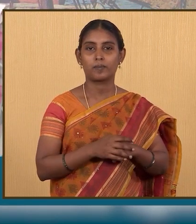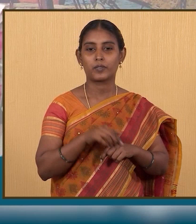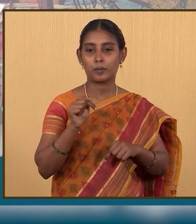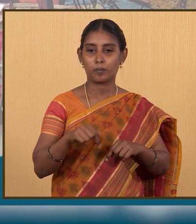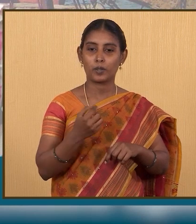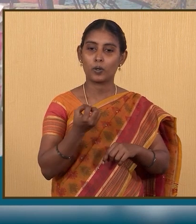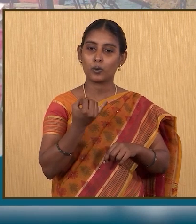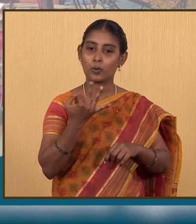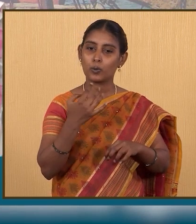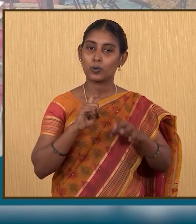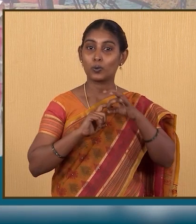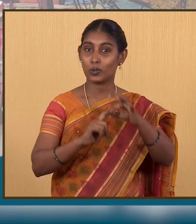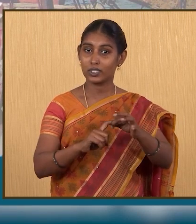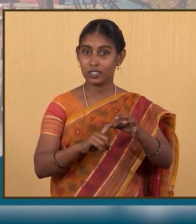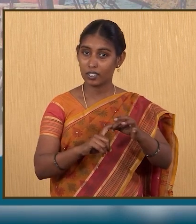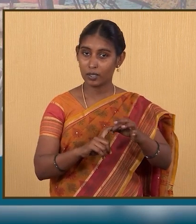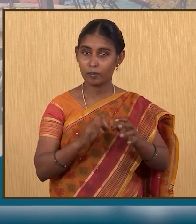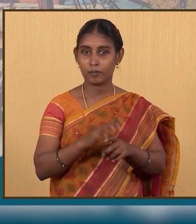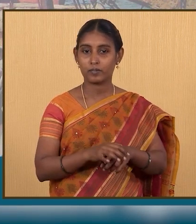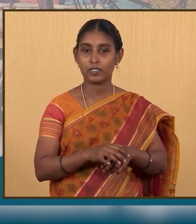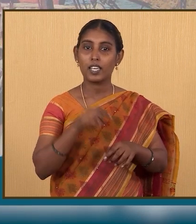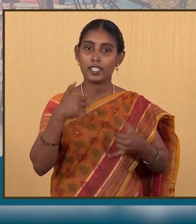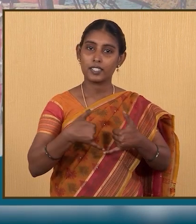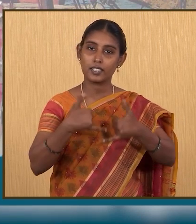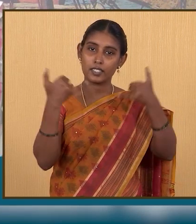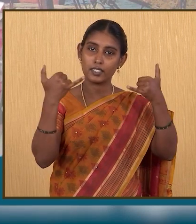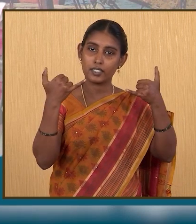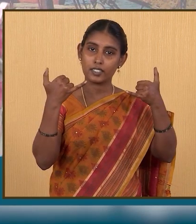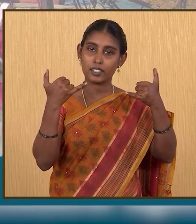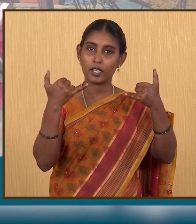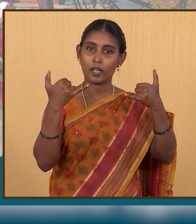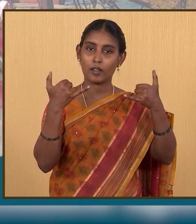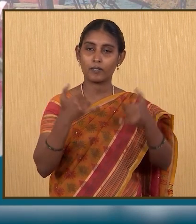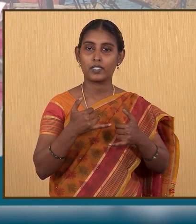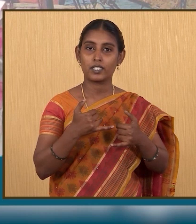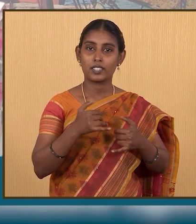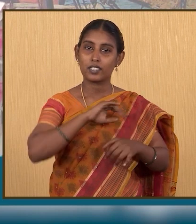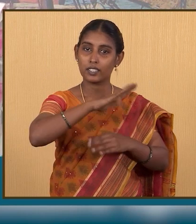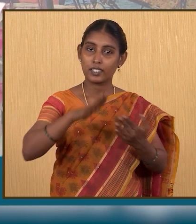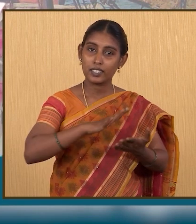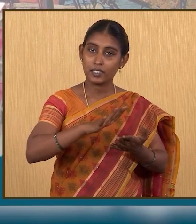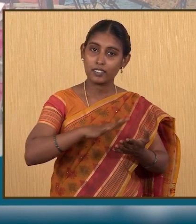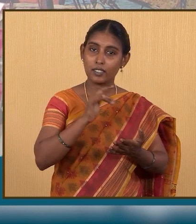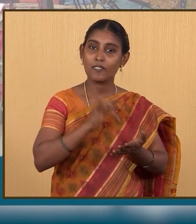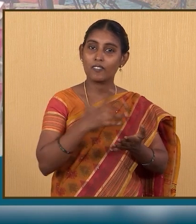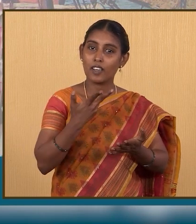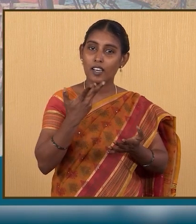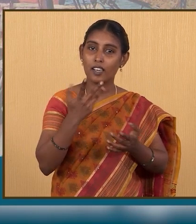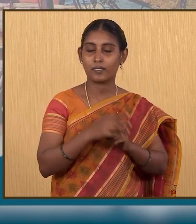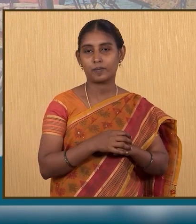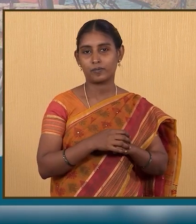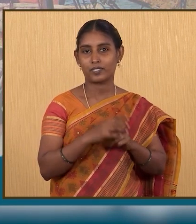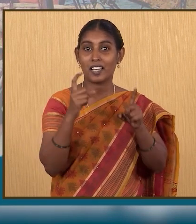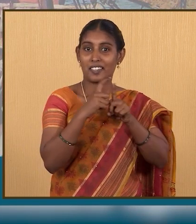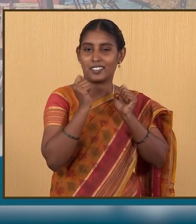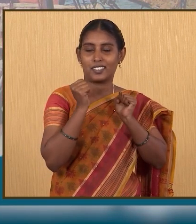மதிப்பீடு பற்றி பார்க்கலாம். க்வெஸ்சன் கேட்கலாமா, இந்தியாவில் தேசிய ஆவண காப்பகம் எங்கே அமைந்துள்ளது?